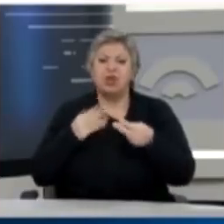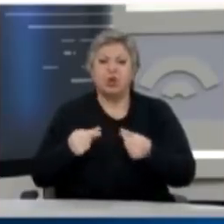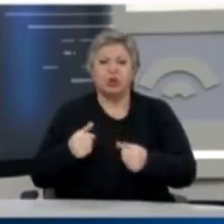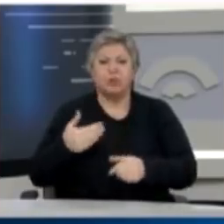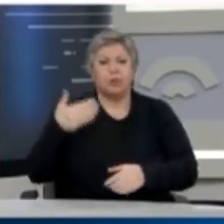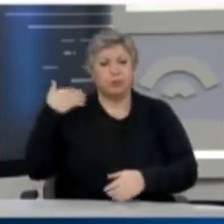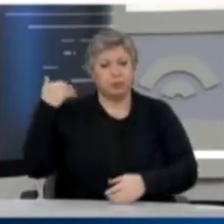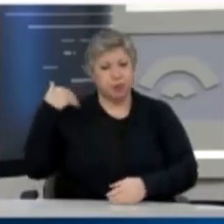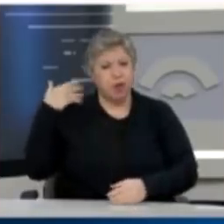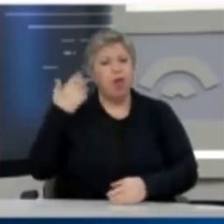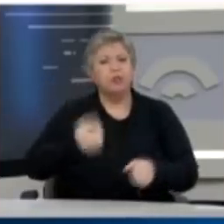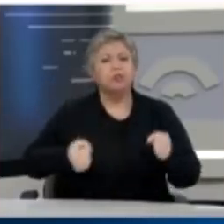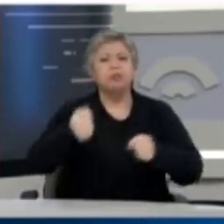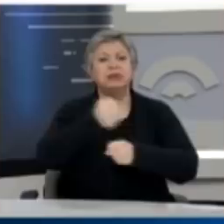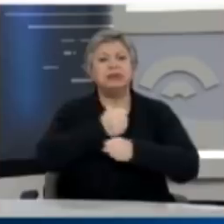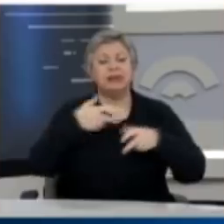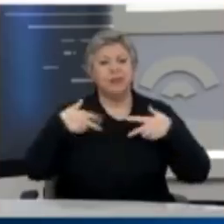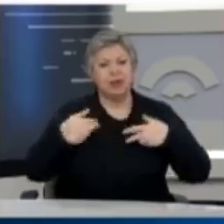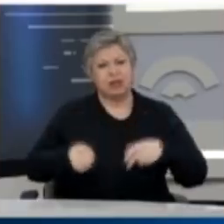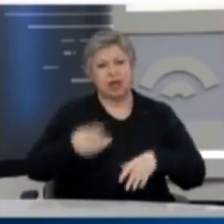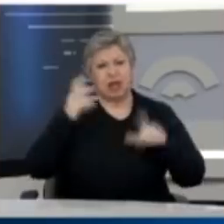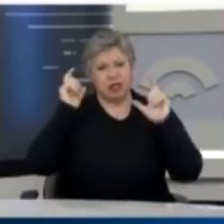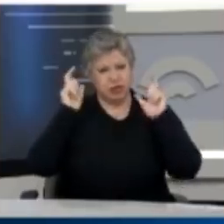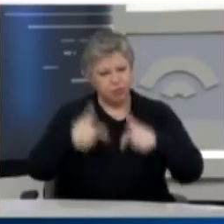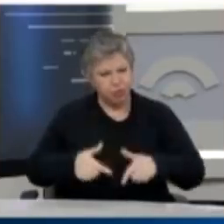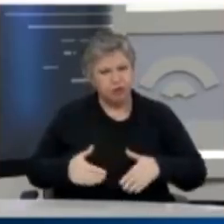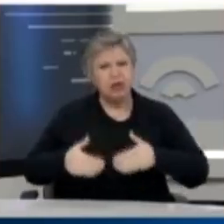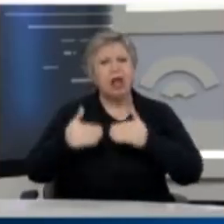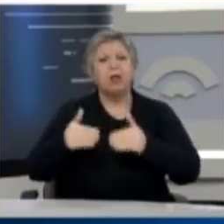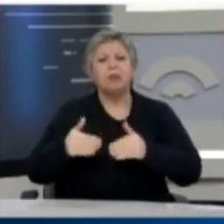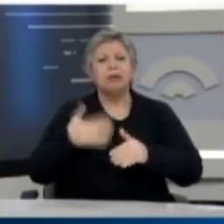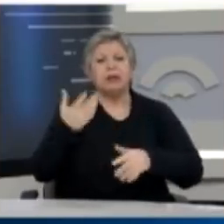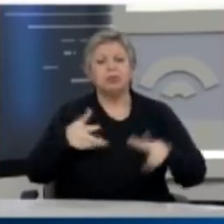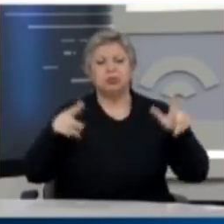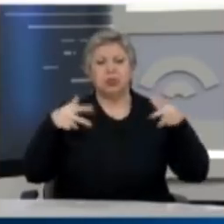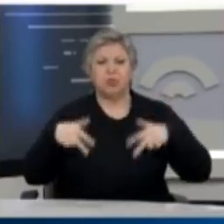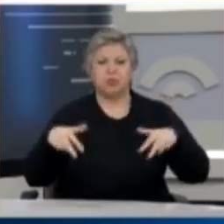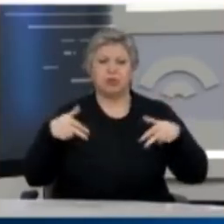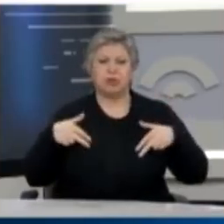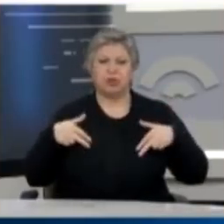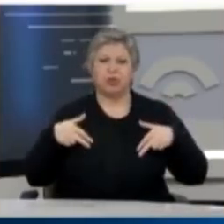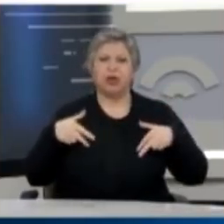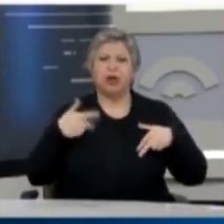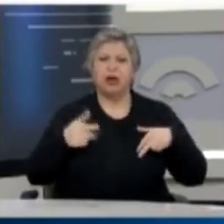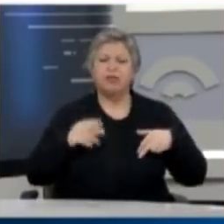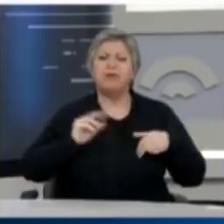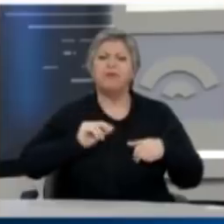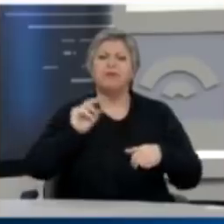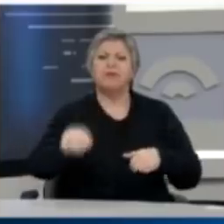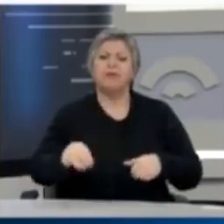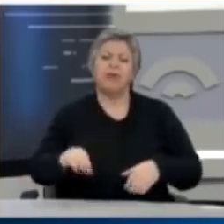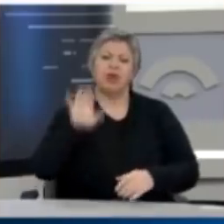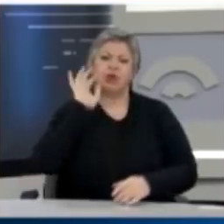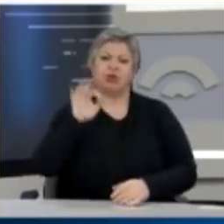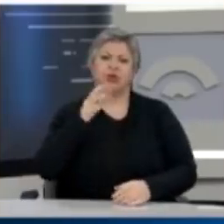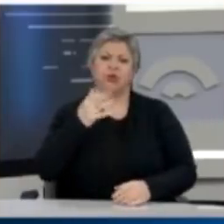των κυβερνήσεων της Νέας Δημοκρατίας και των κυβερνήσεων του ΠΑΣΟΚ. Αυτό το στόχο υπηρετεί και η